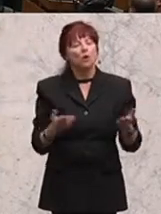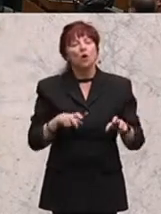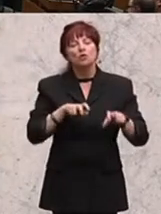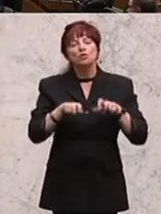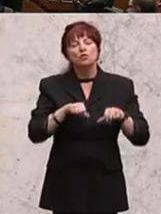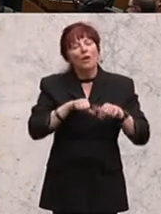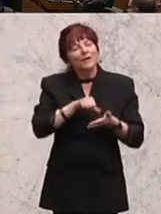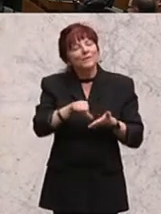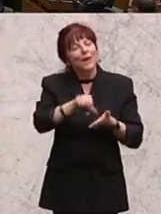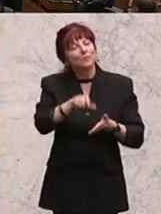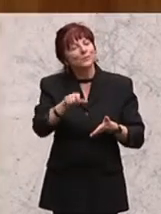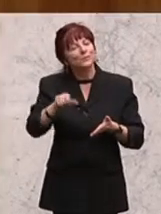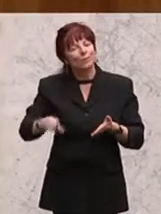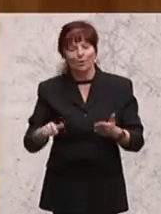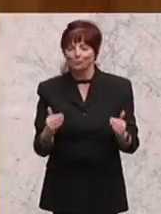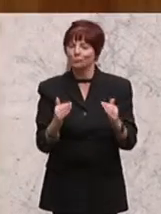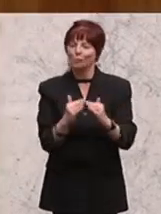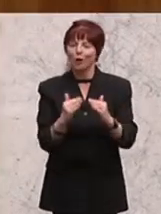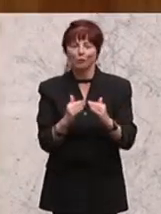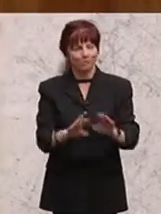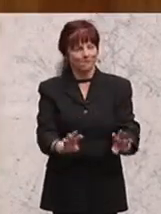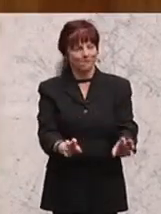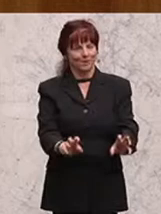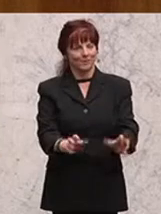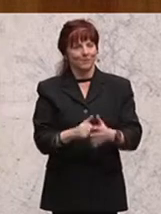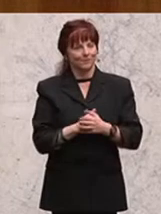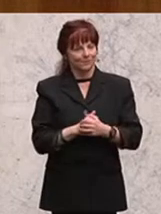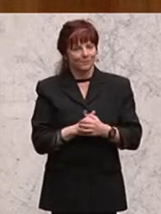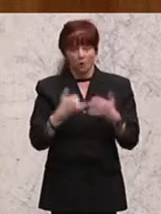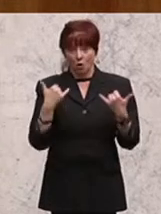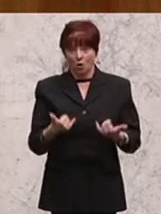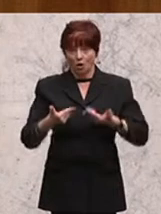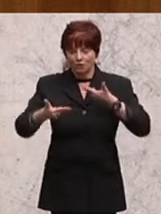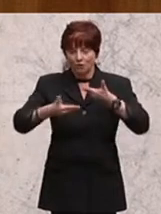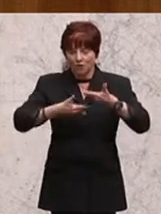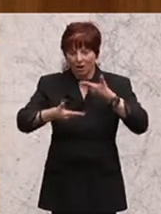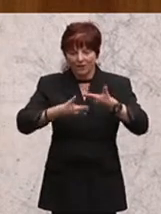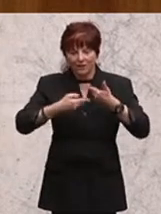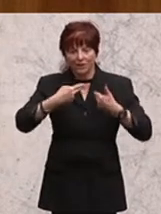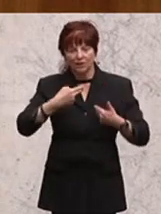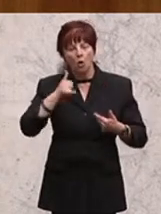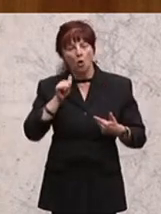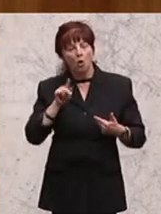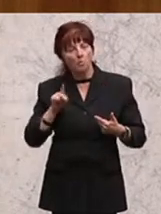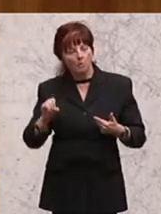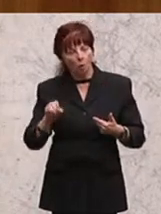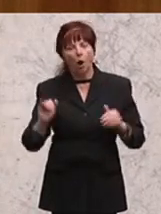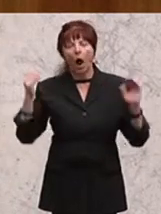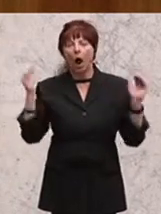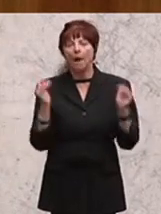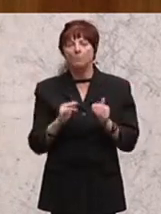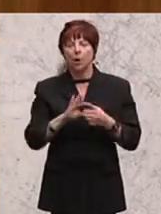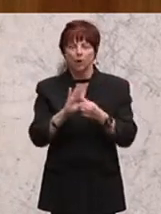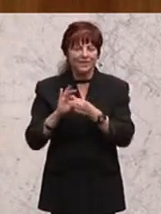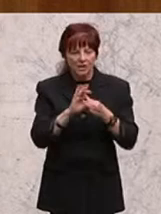und Steuerzahler, zu Hause an den Bildschirmen, wir verhandeln heute die Hyperabbaugesellschaft hier im Parlament in